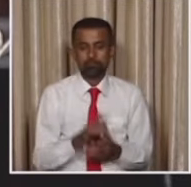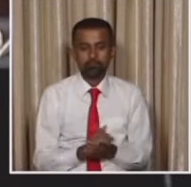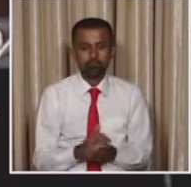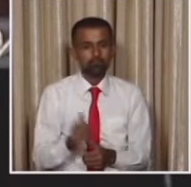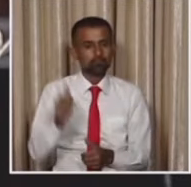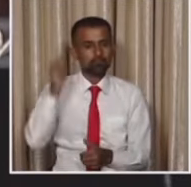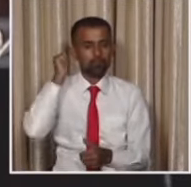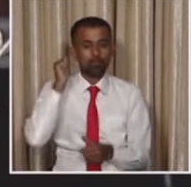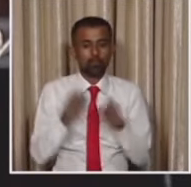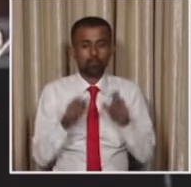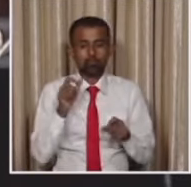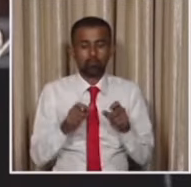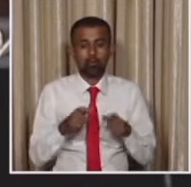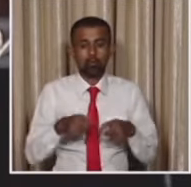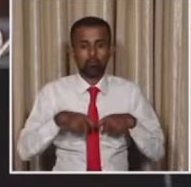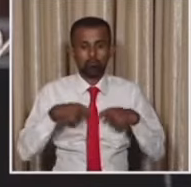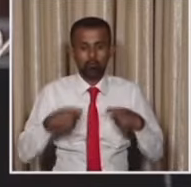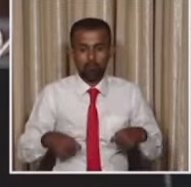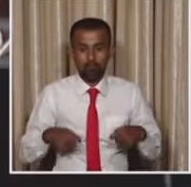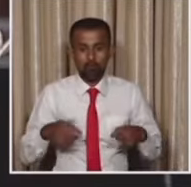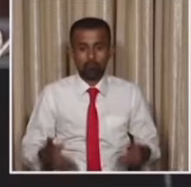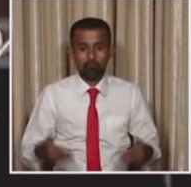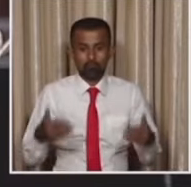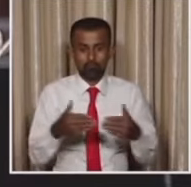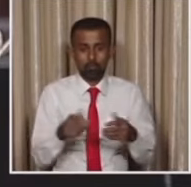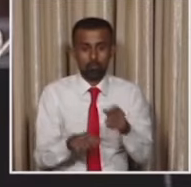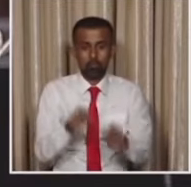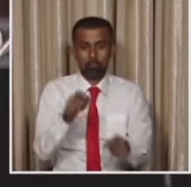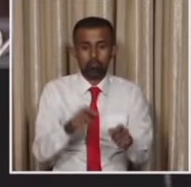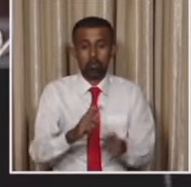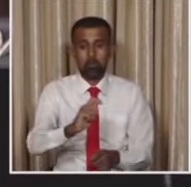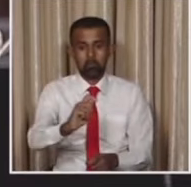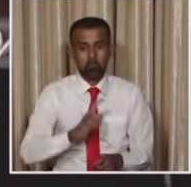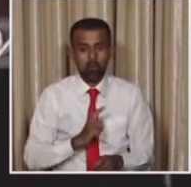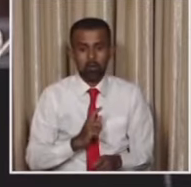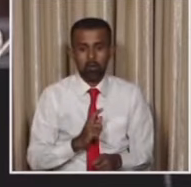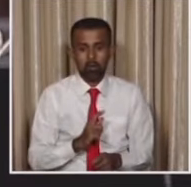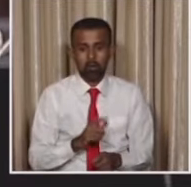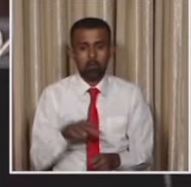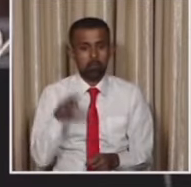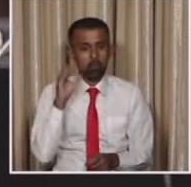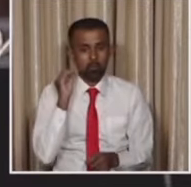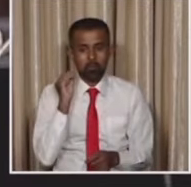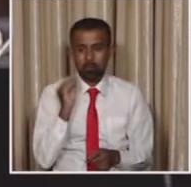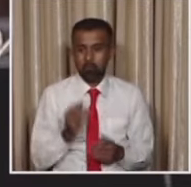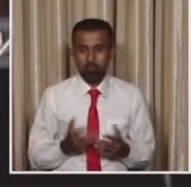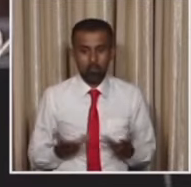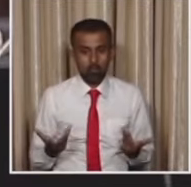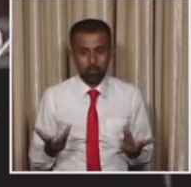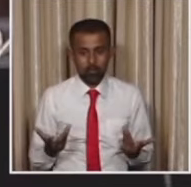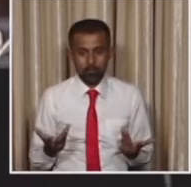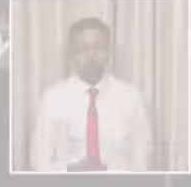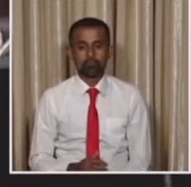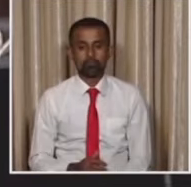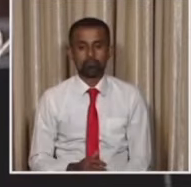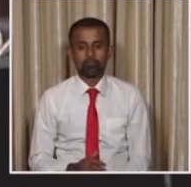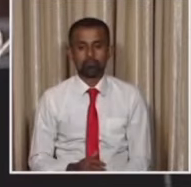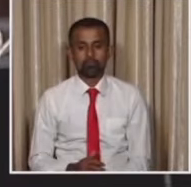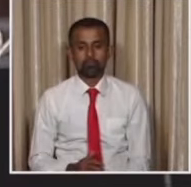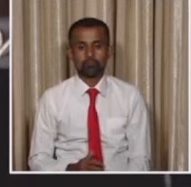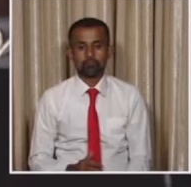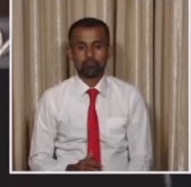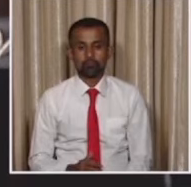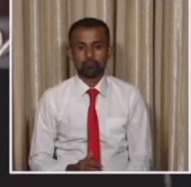අතීත පාරිභෝගිකයාගේ පිරිවැය වර්තමාන පාරිභෝගිකයන් අය කිරීම පිළිගත හැකි ක්‍රමවේදයක් නෙවෙයි. ඒ නිසා අපේ